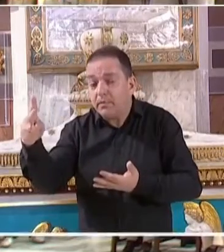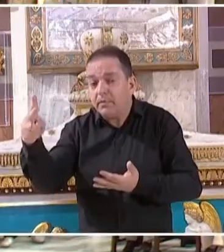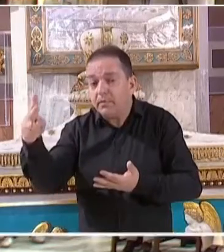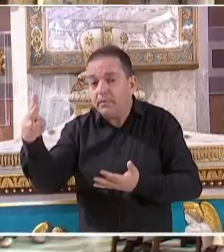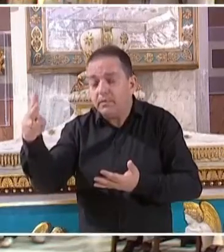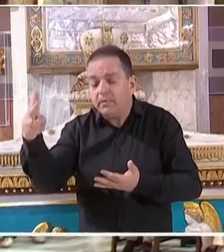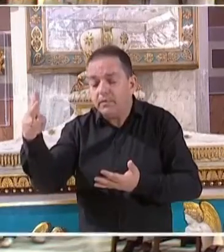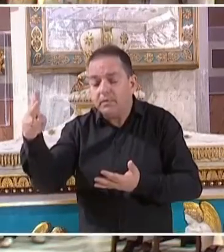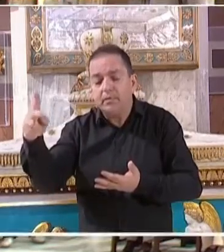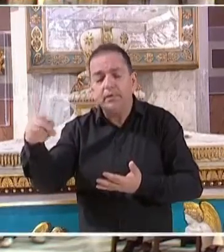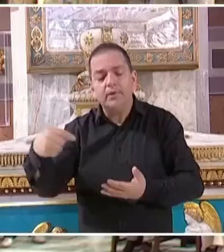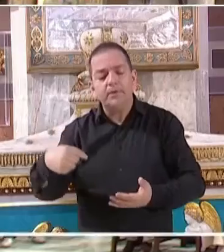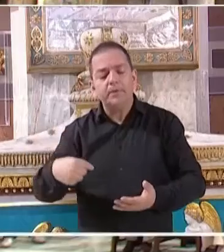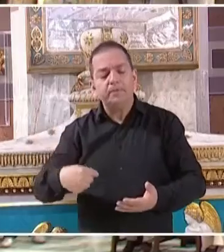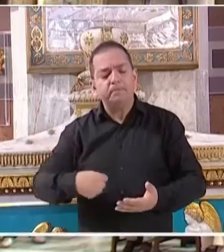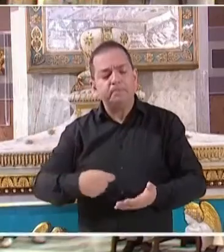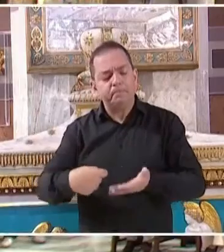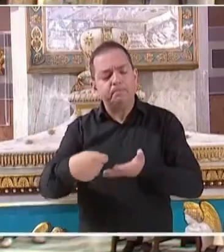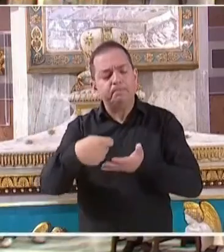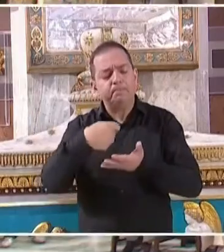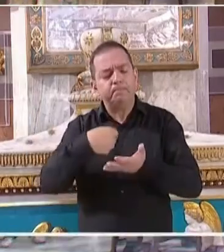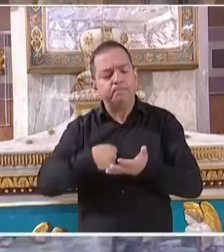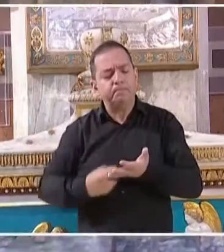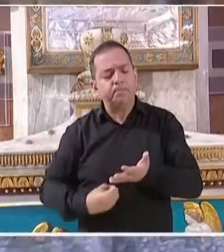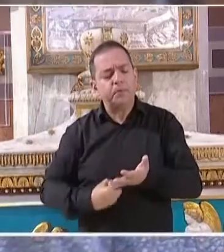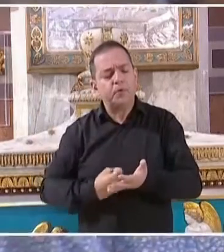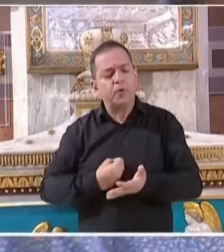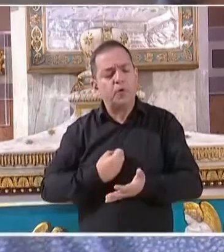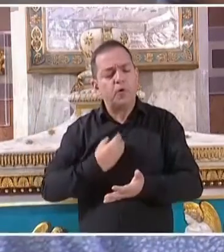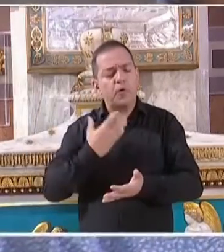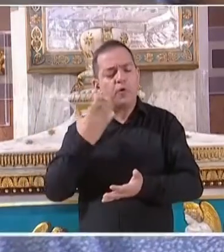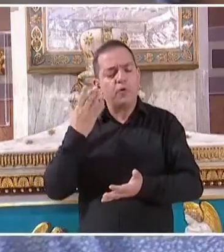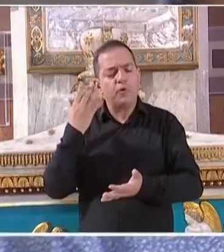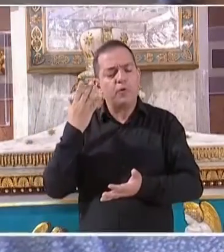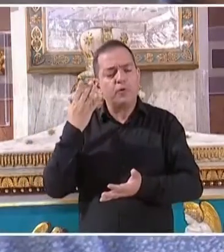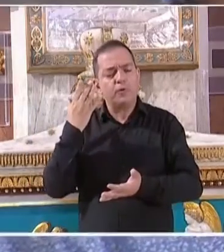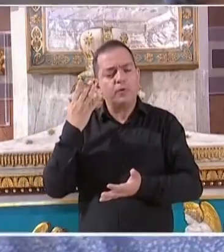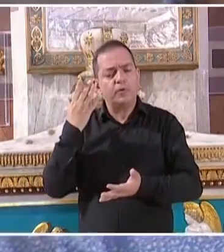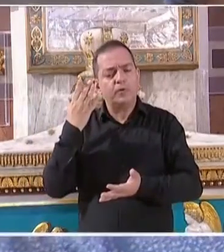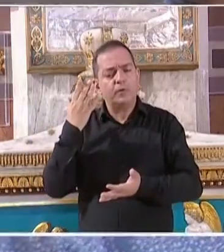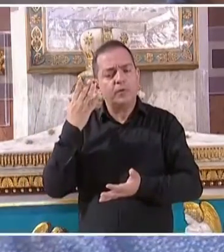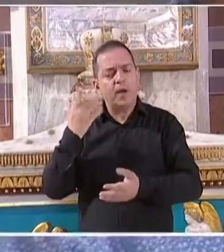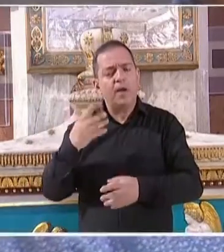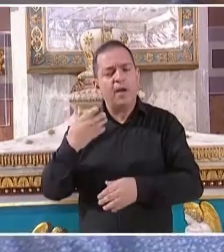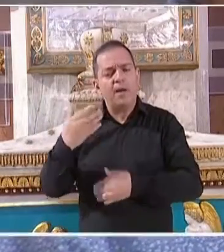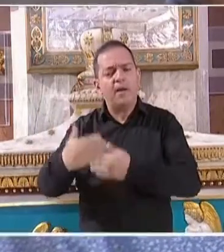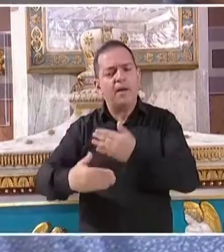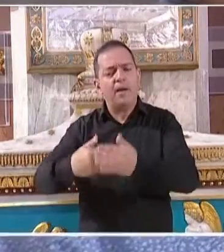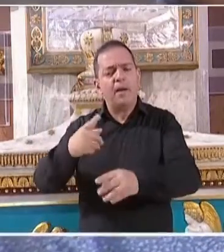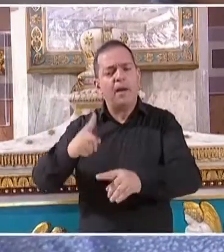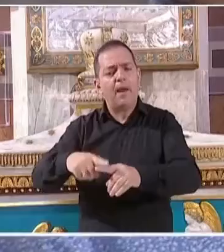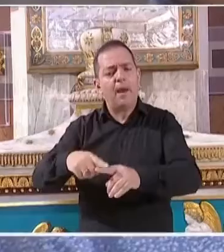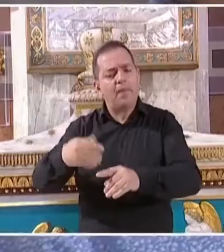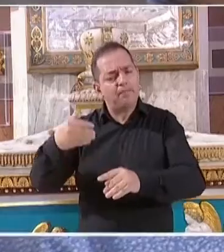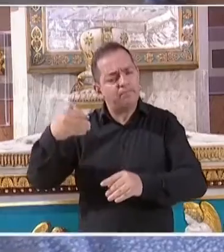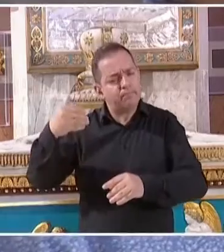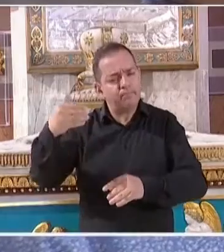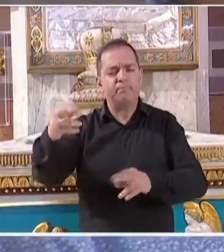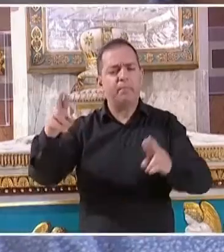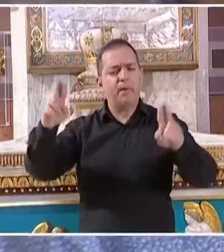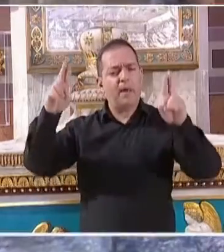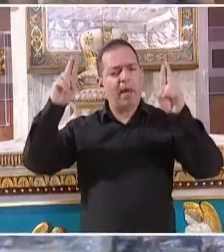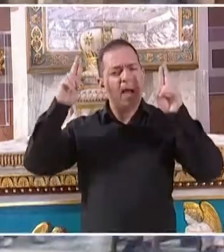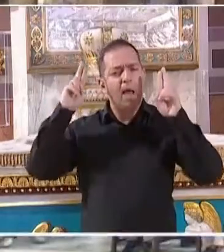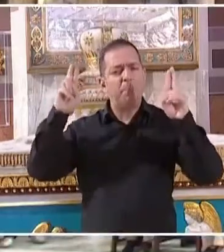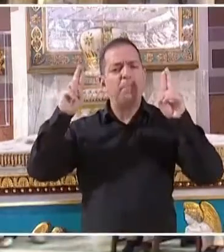την αίσθηση ότι παραδίδει στο γένος την ελπίδα, ότι μέσω